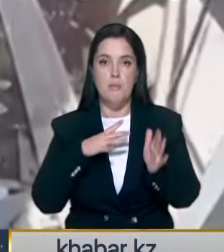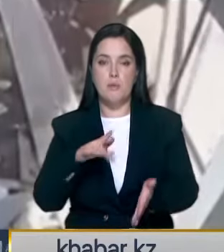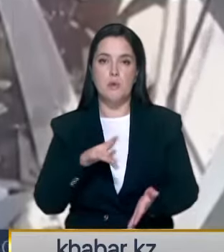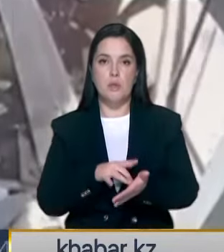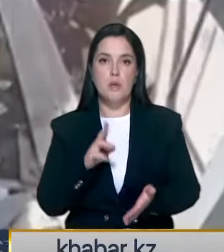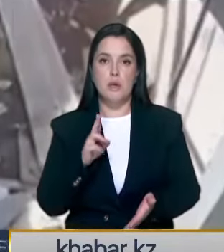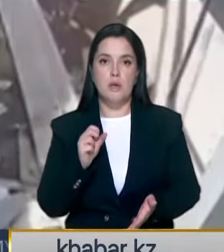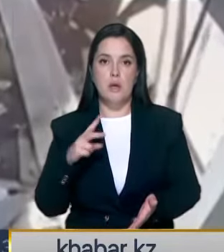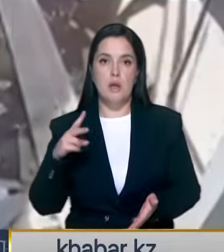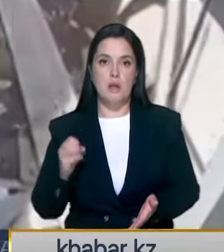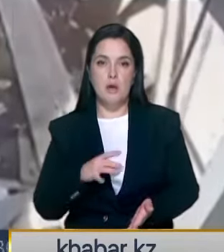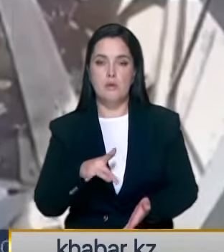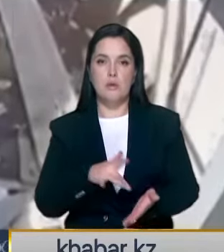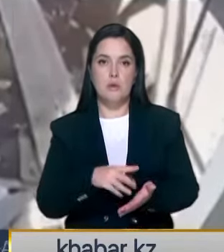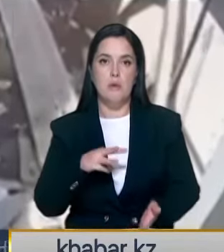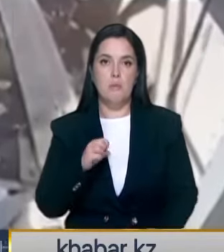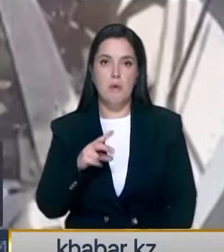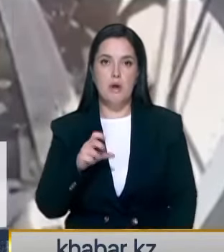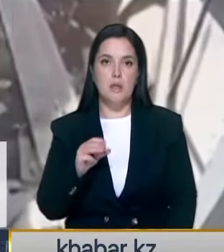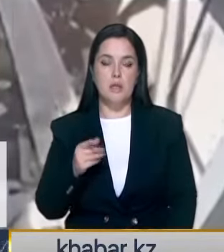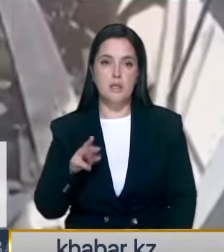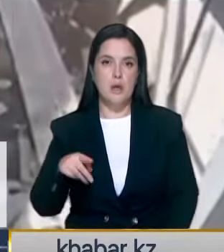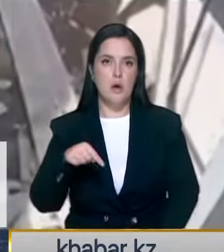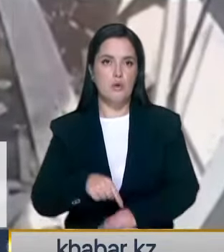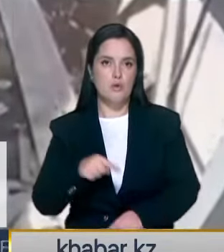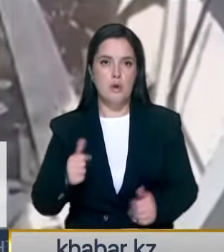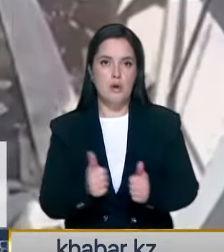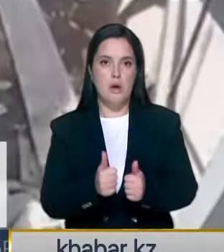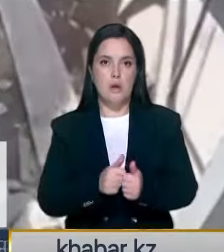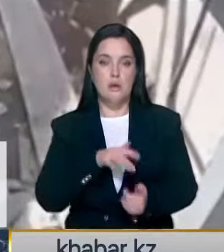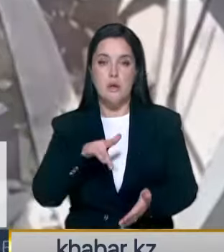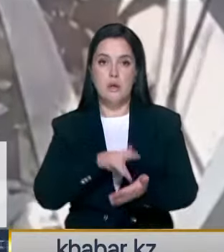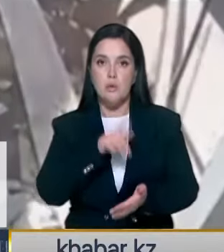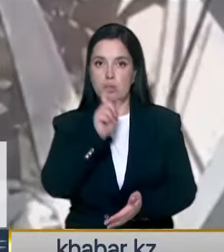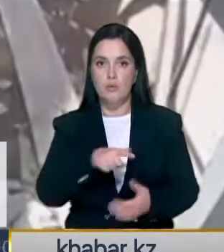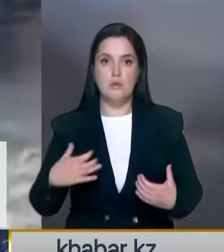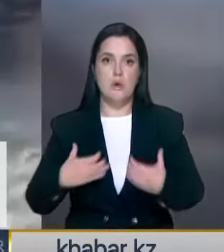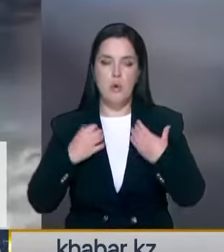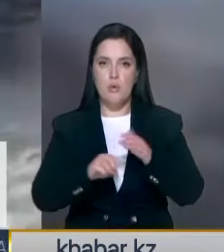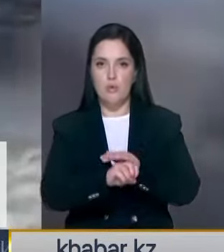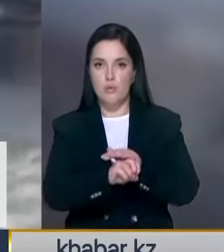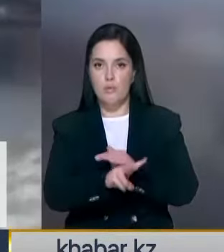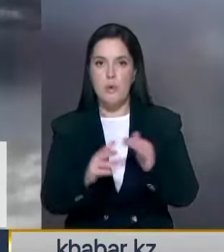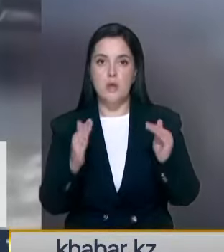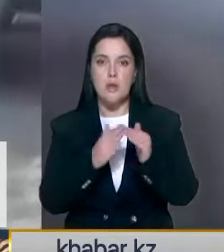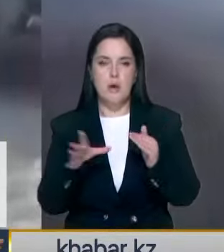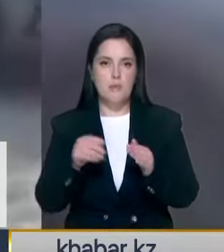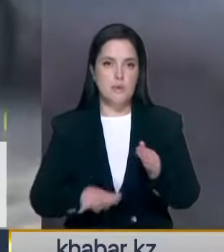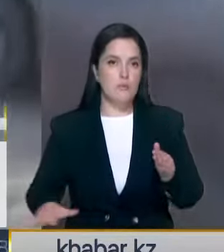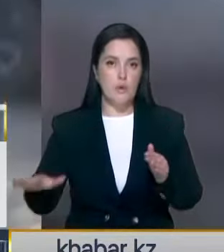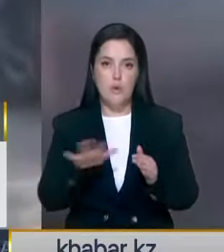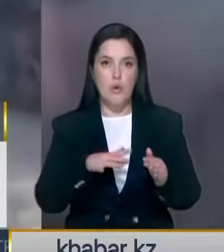произошли в городе кале провинция малатия они ощущались в близлежащих городах люди в панике выбегали из домов и офисов по всему